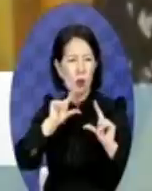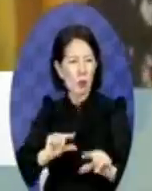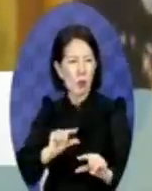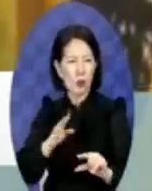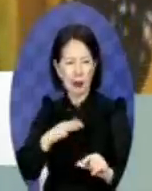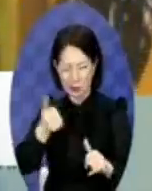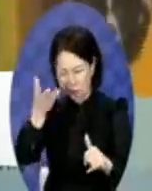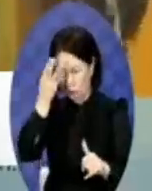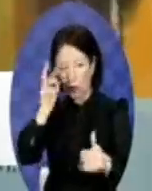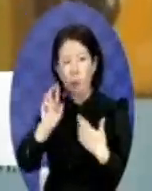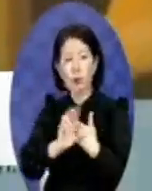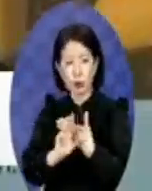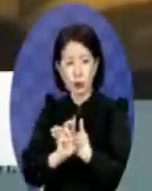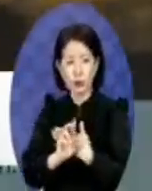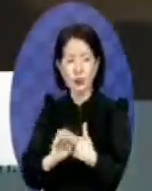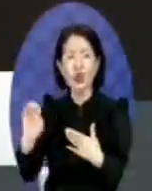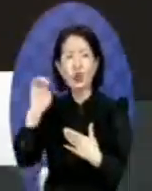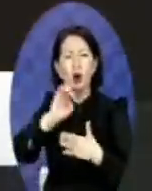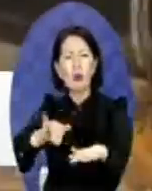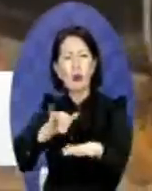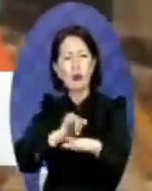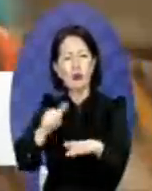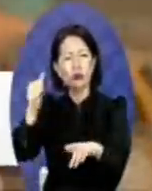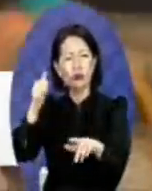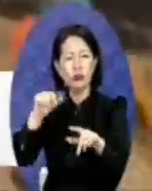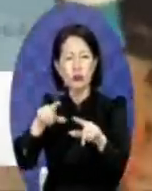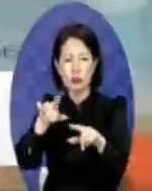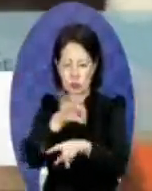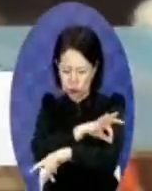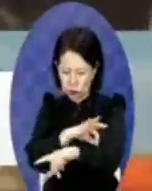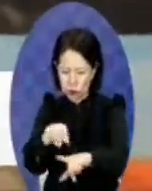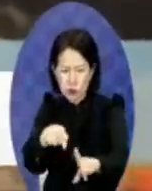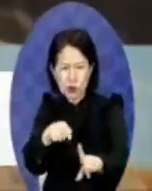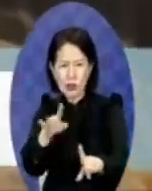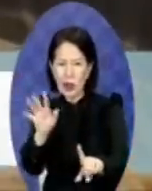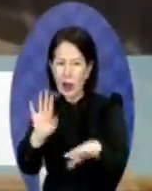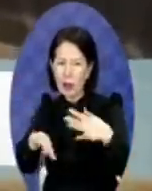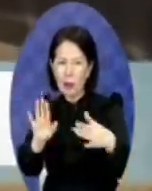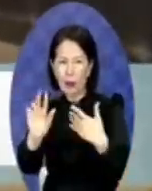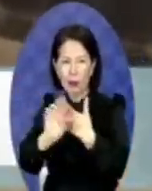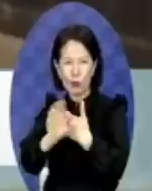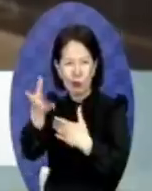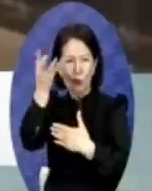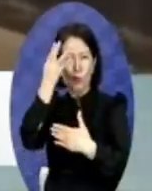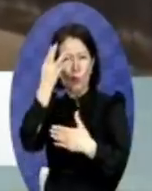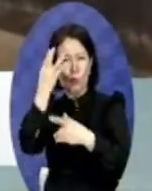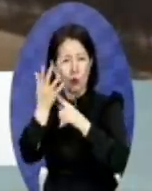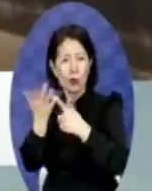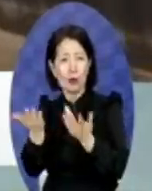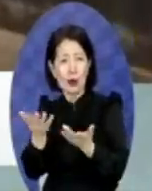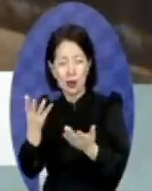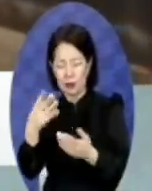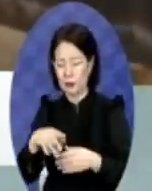байгаа. За Европын орнууд яагаад хойд урсгал хоёр төслөөс болгоомжлоод байна вэ гэхээр Оросын холбооны